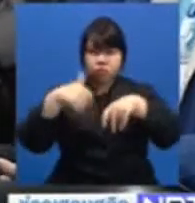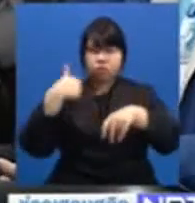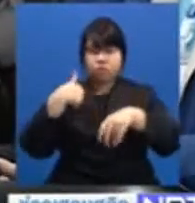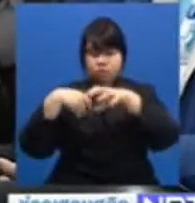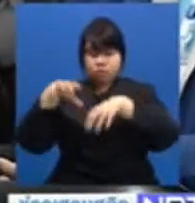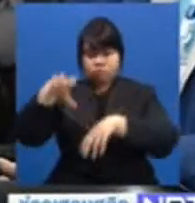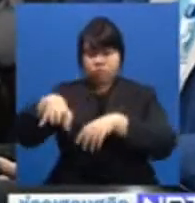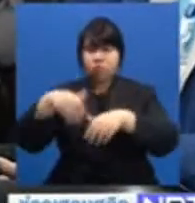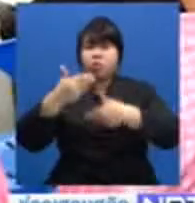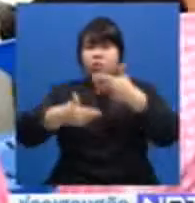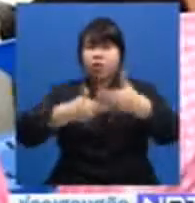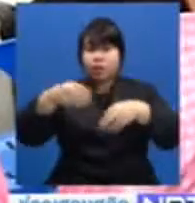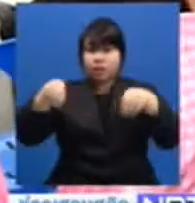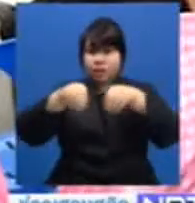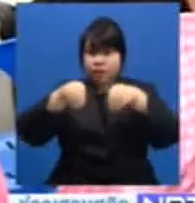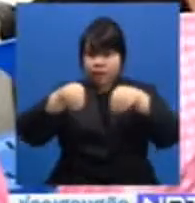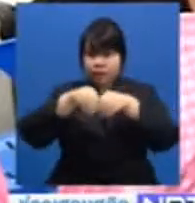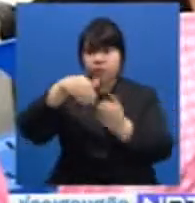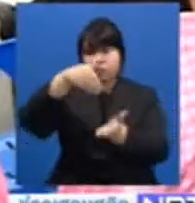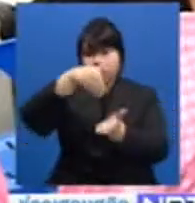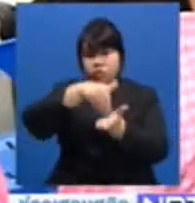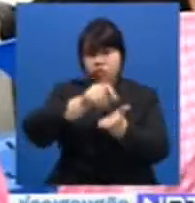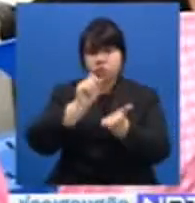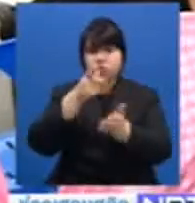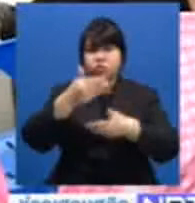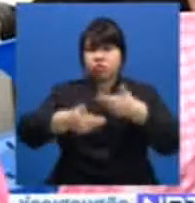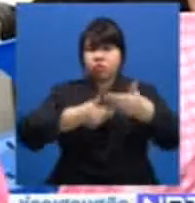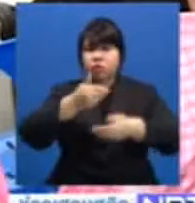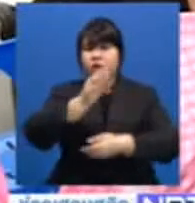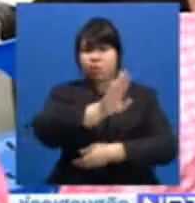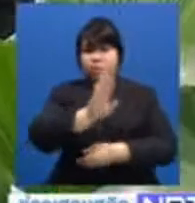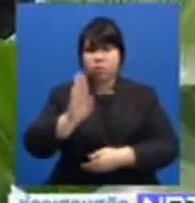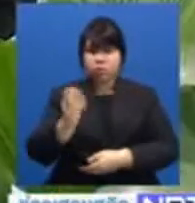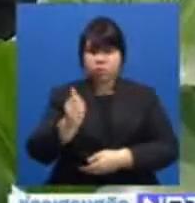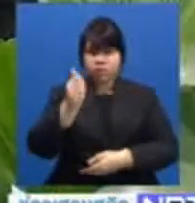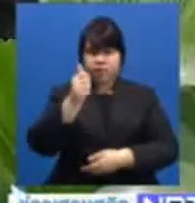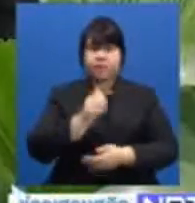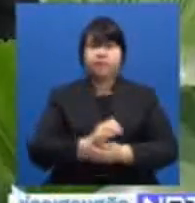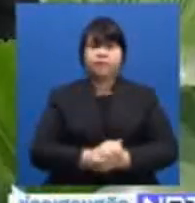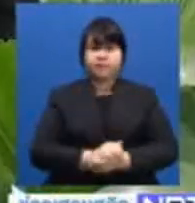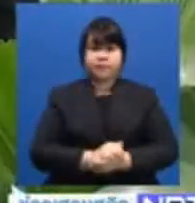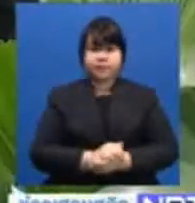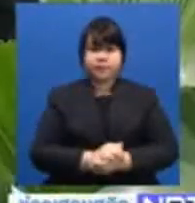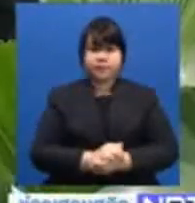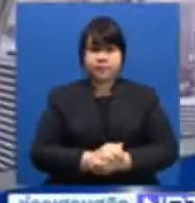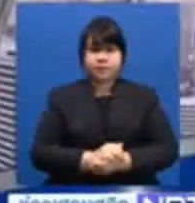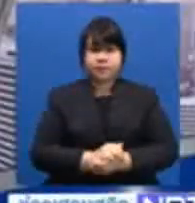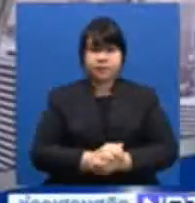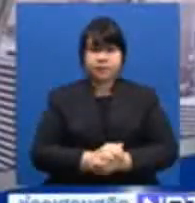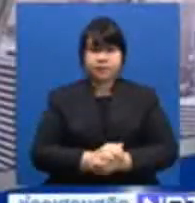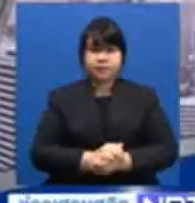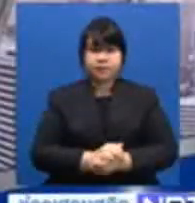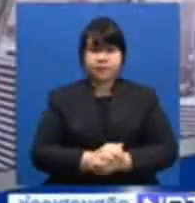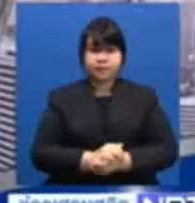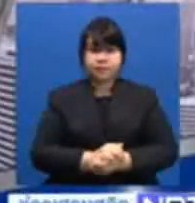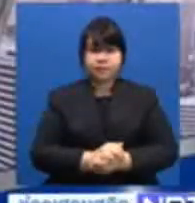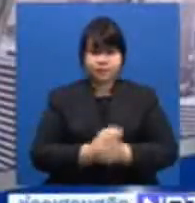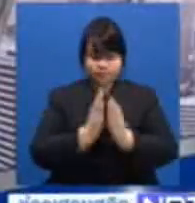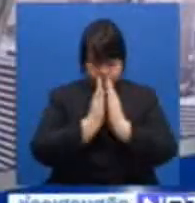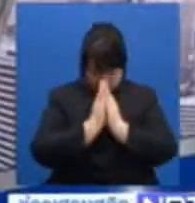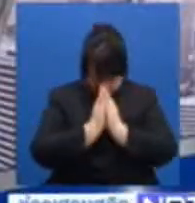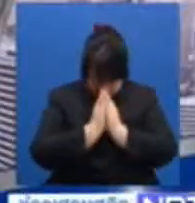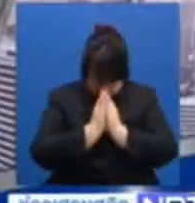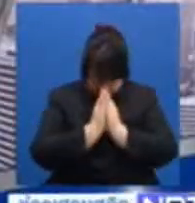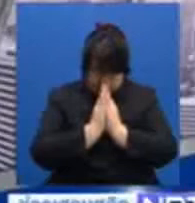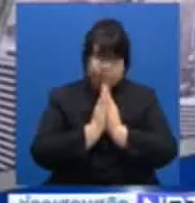ขายที่ตั้งโครงการและศูนย์ขายของการเคหะแห่งชาติค่ะอ่ะสีสันญากาศการ